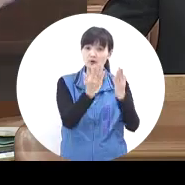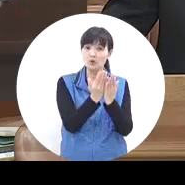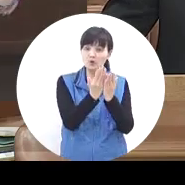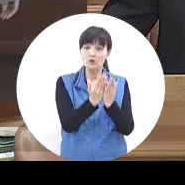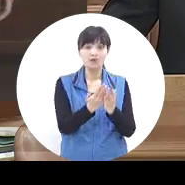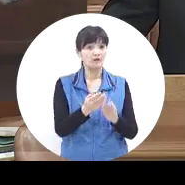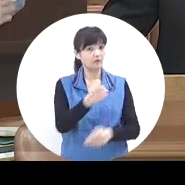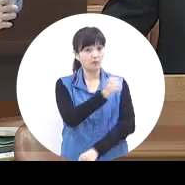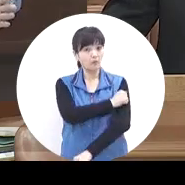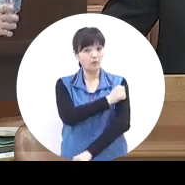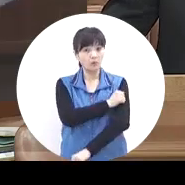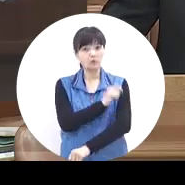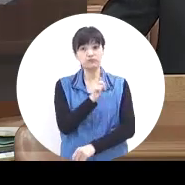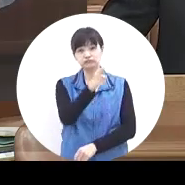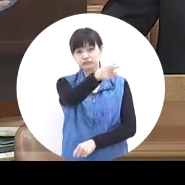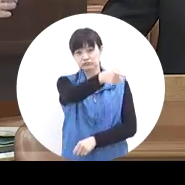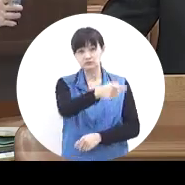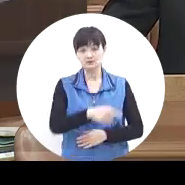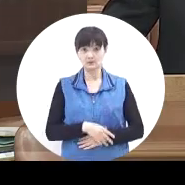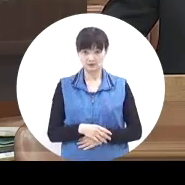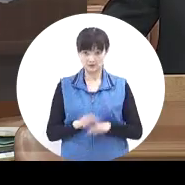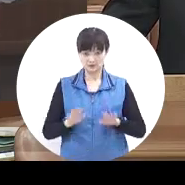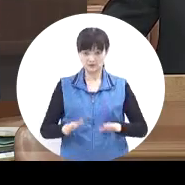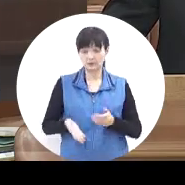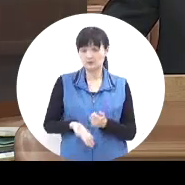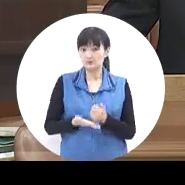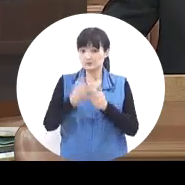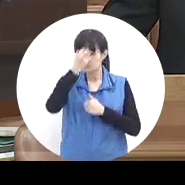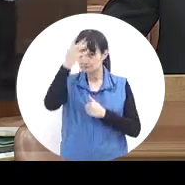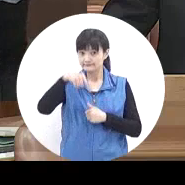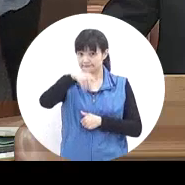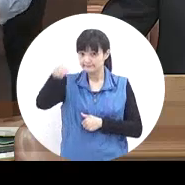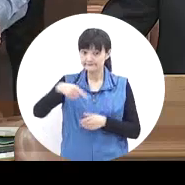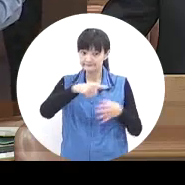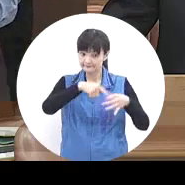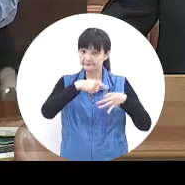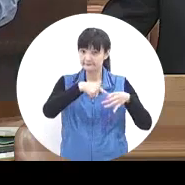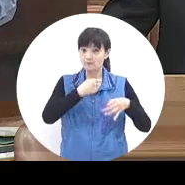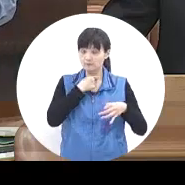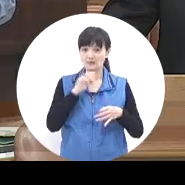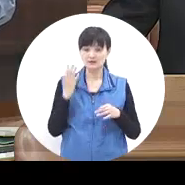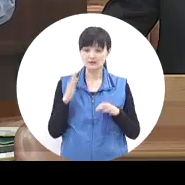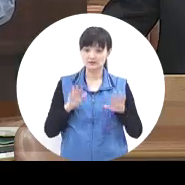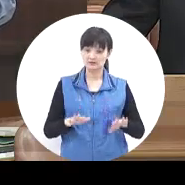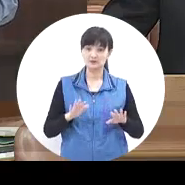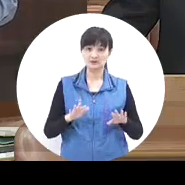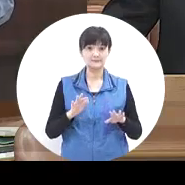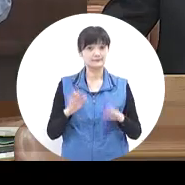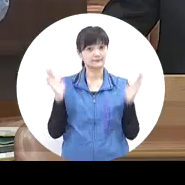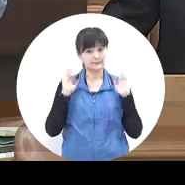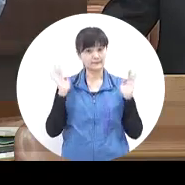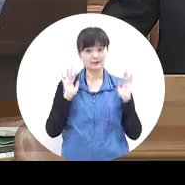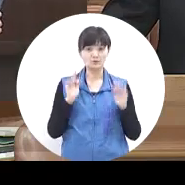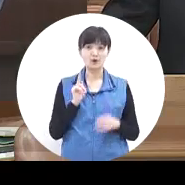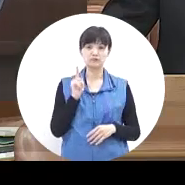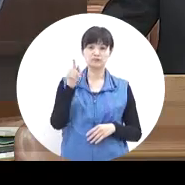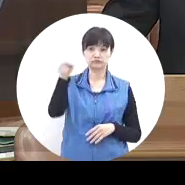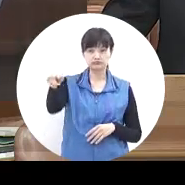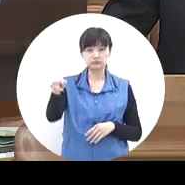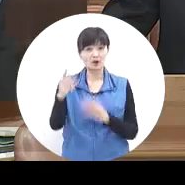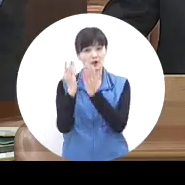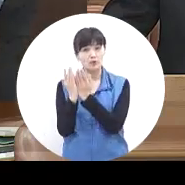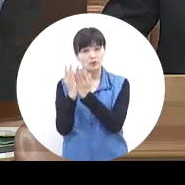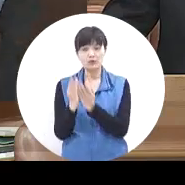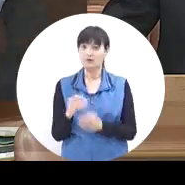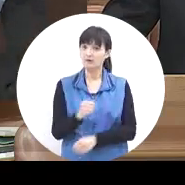后要赶快去赚钱，可是现在年轻人为了这小朋友的上下课，他一个家长一定要赶回来接送。好，